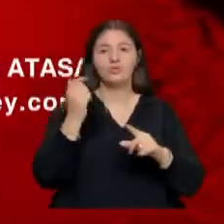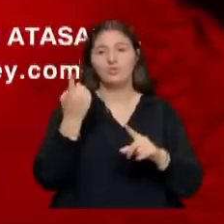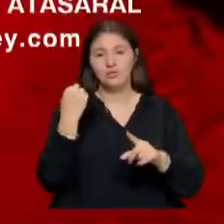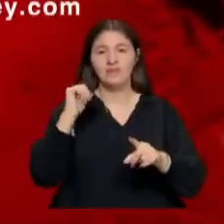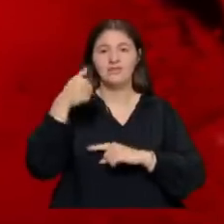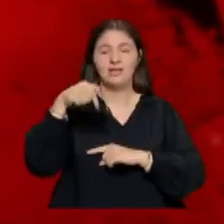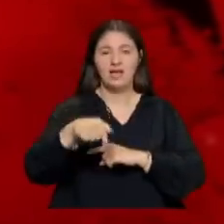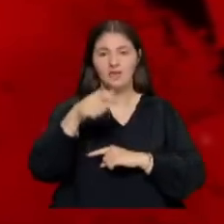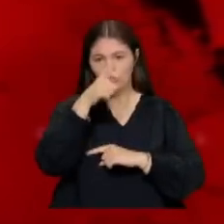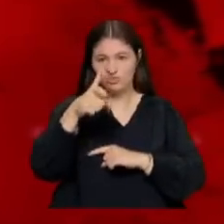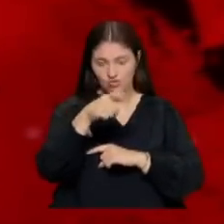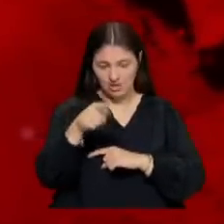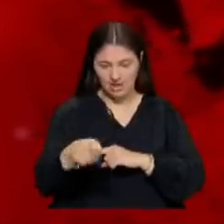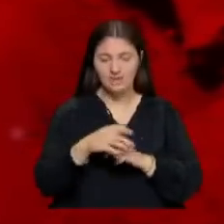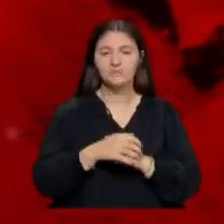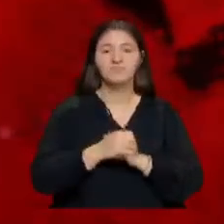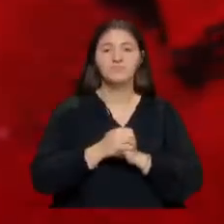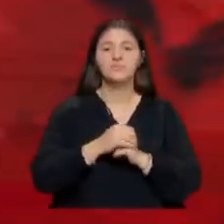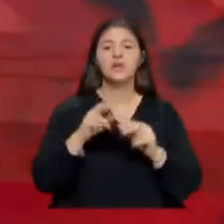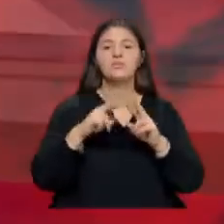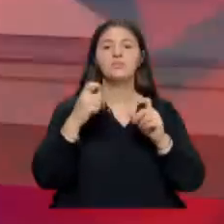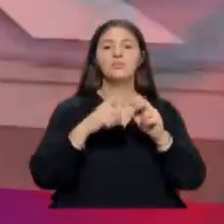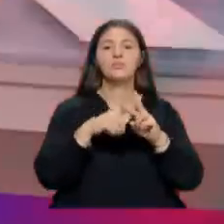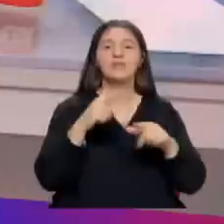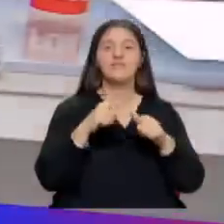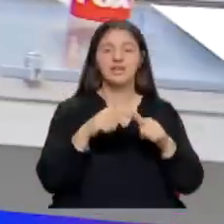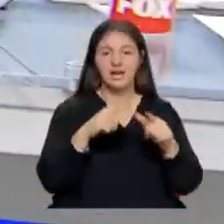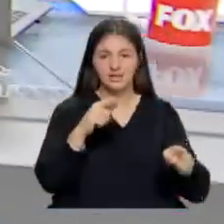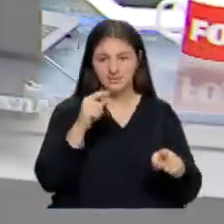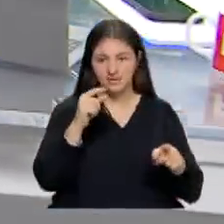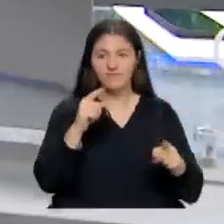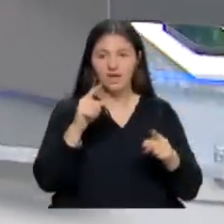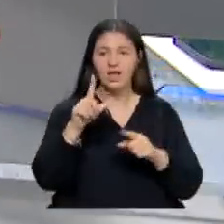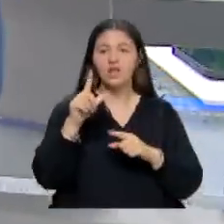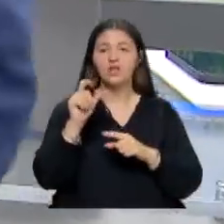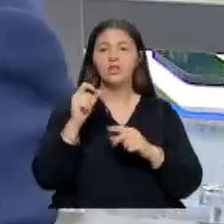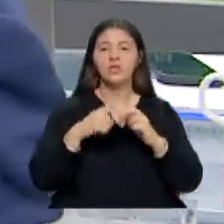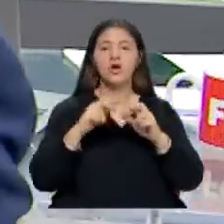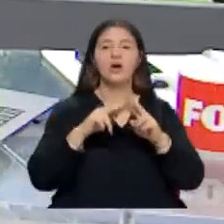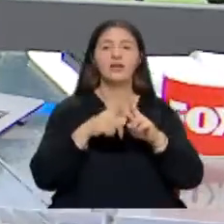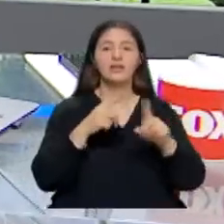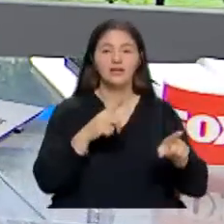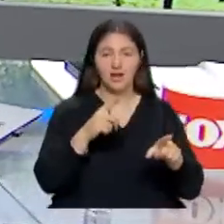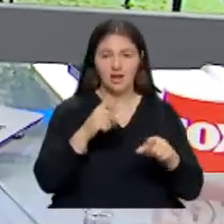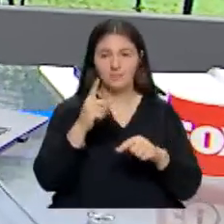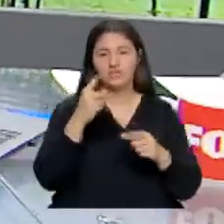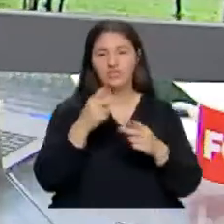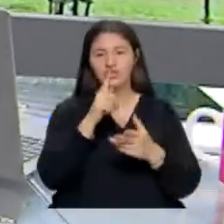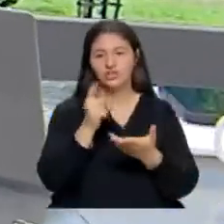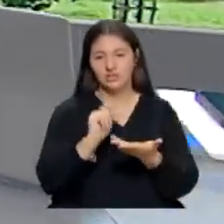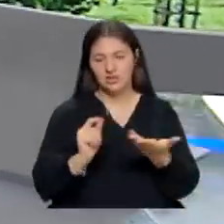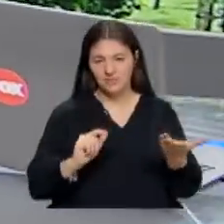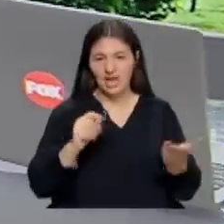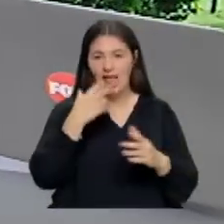söyleşi Metin Kaan Kurtulmuş Musa Fırat elma ve lorka bir şiir kitabı sonra